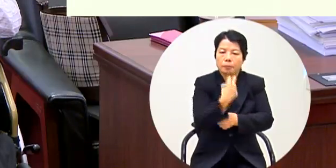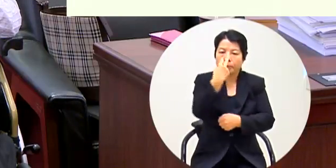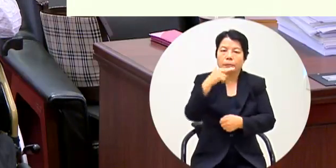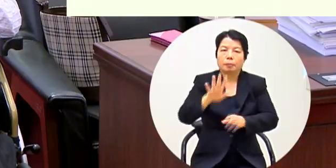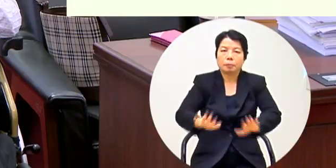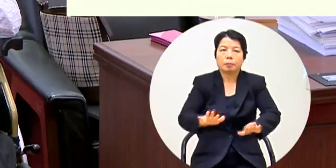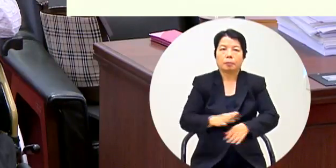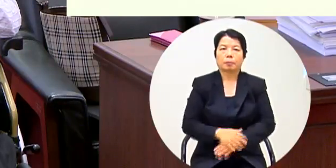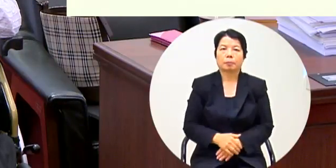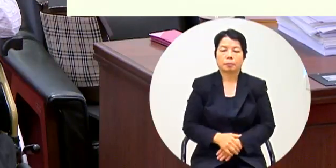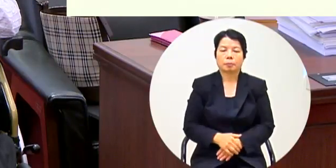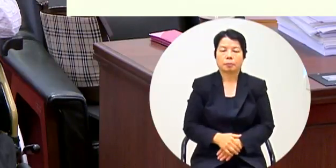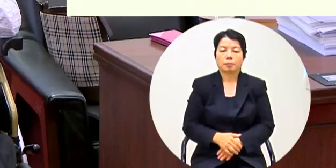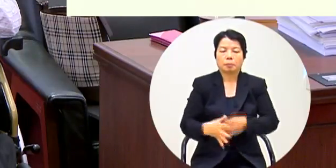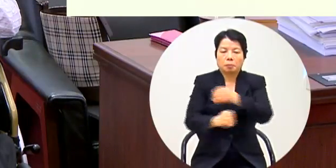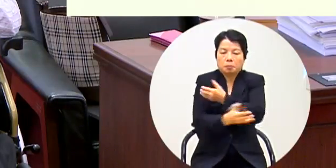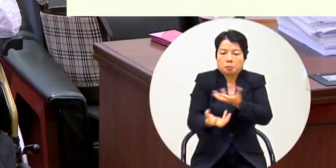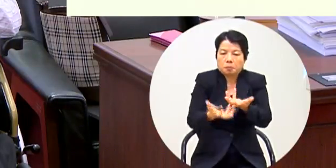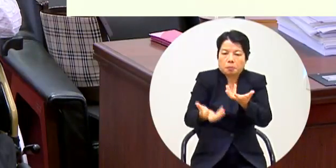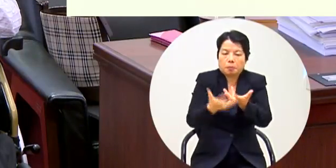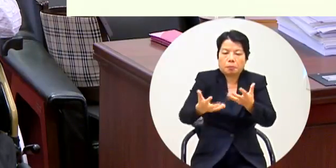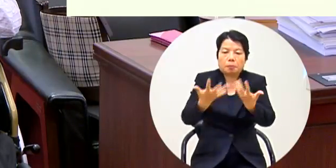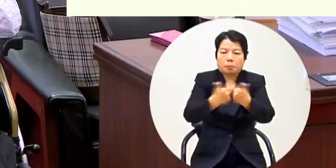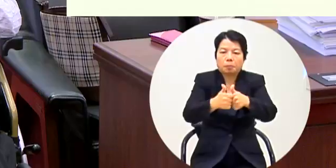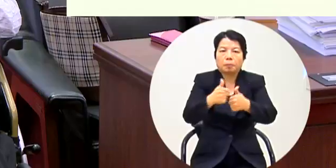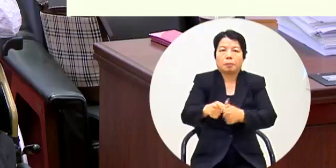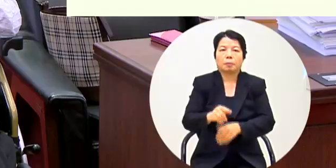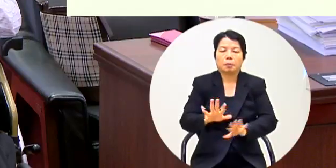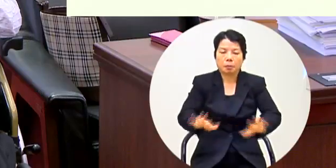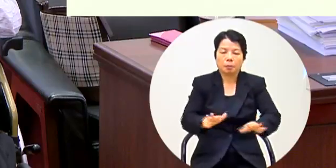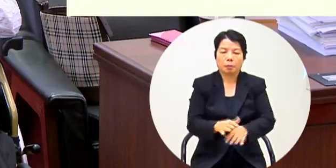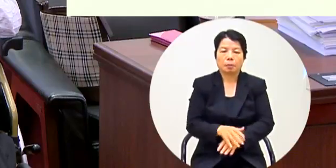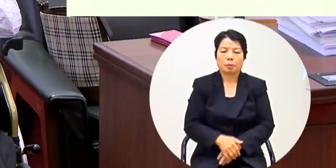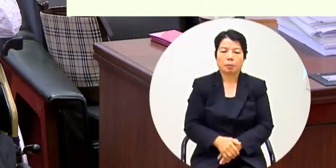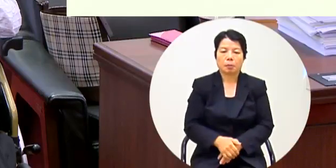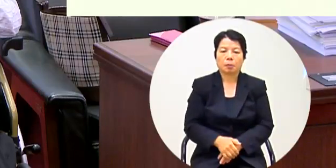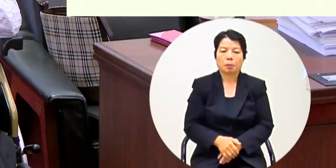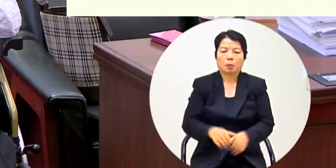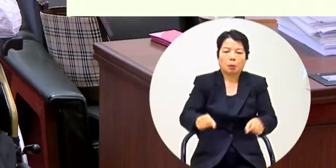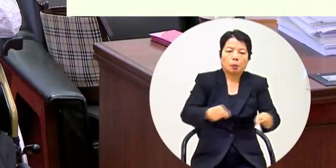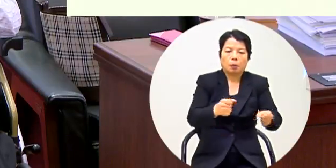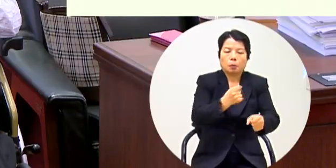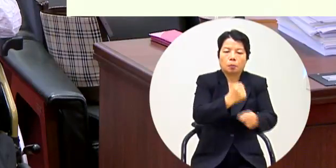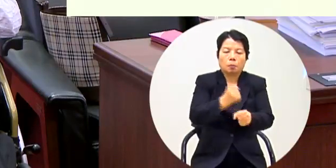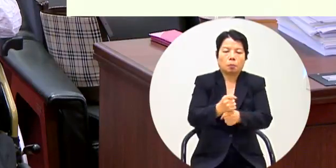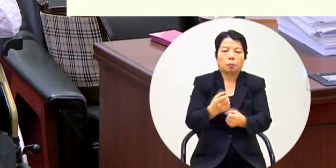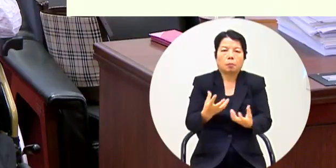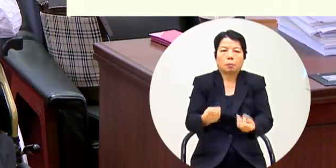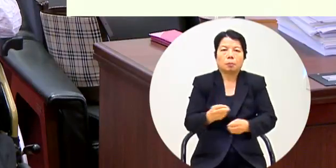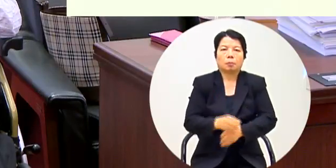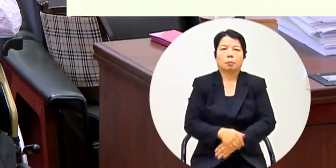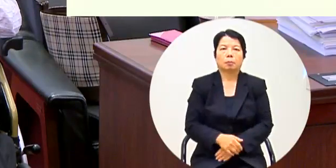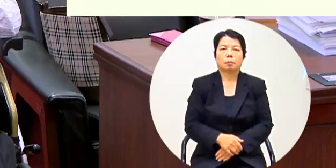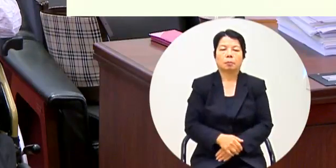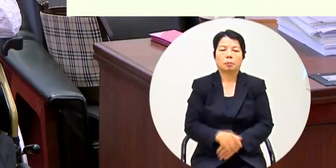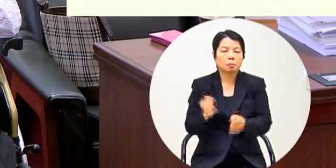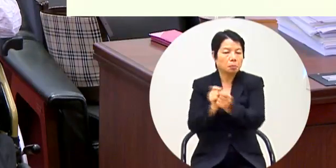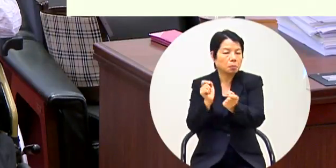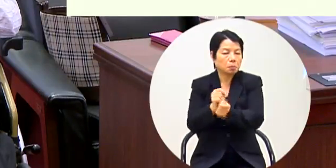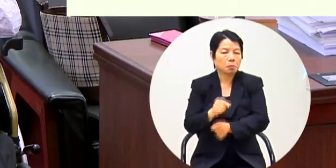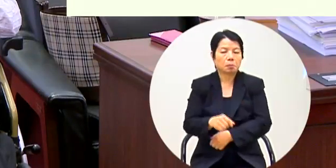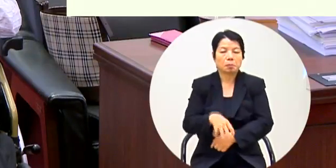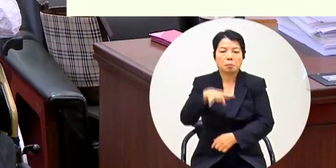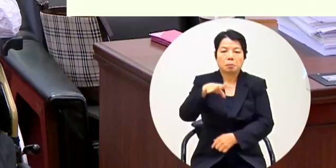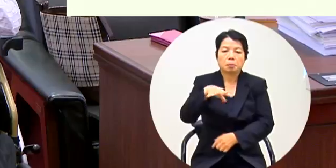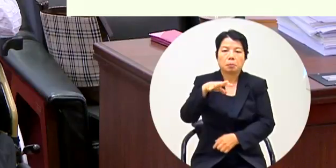现在有一些是改成超超临界机组，那超超临界机组它比较接近天然气的这样一个状态，所以它的碳